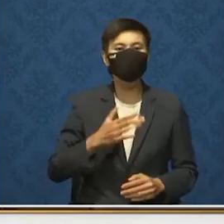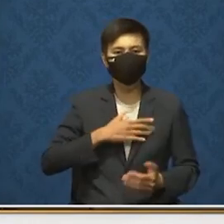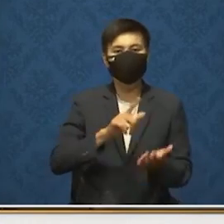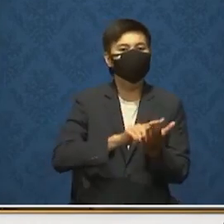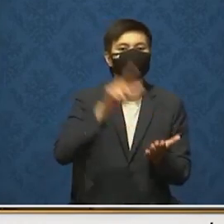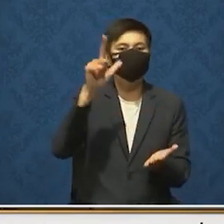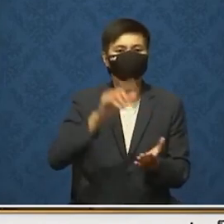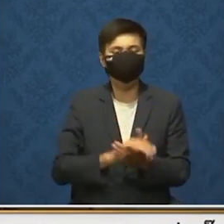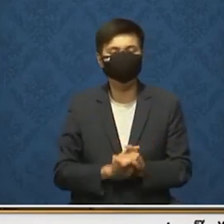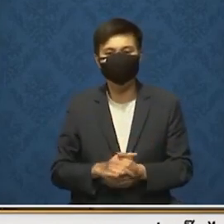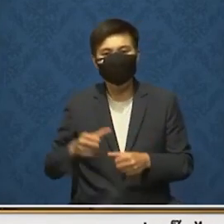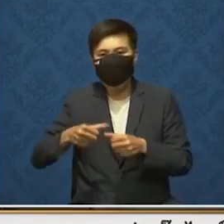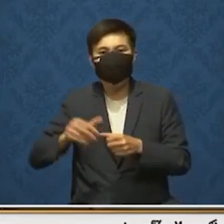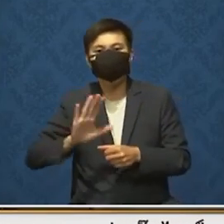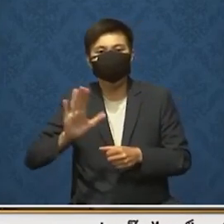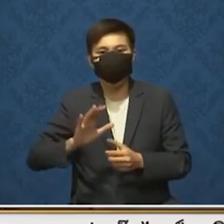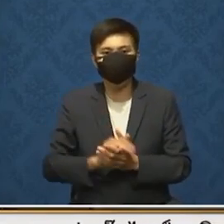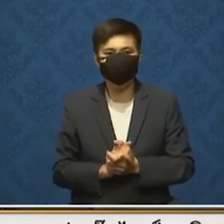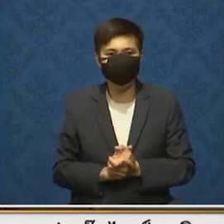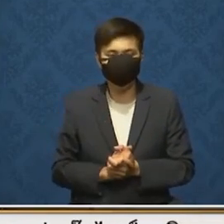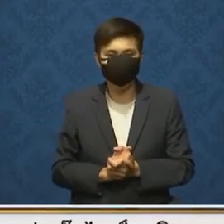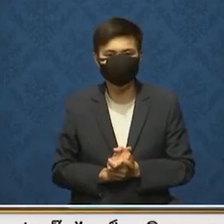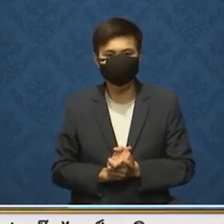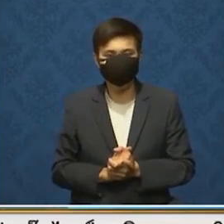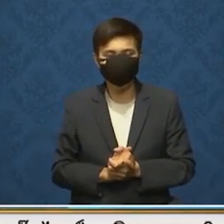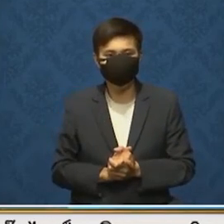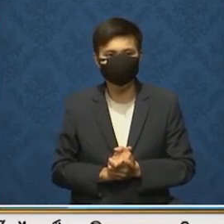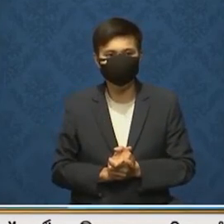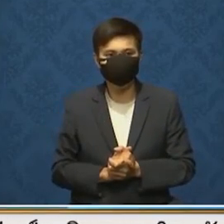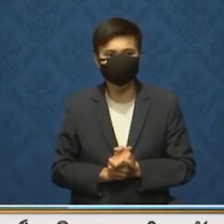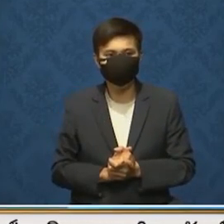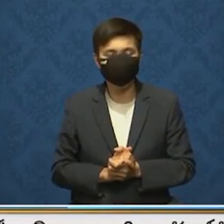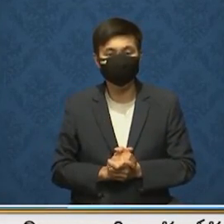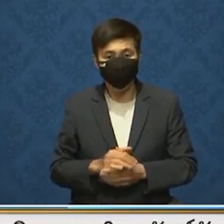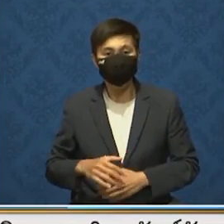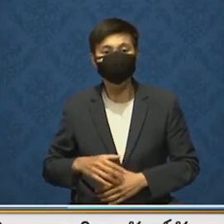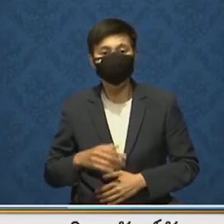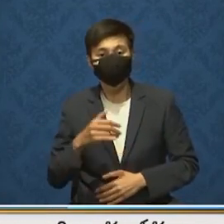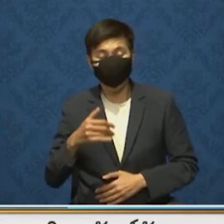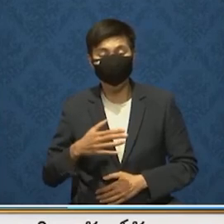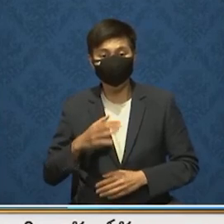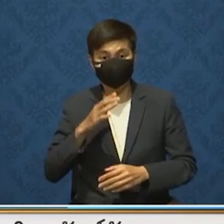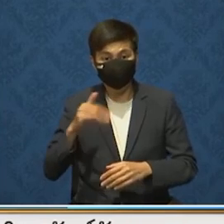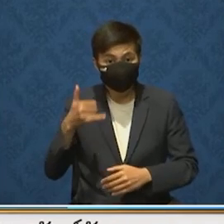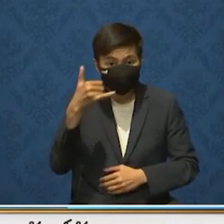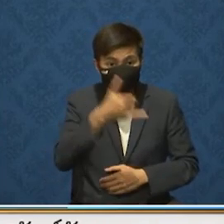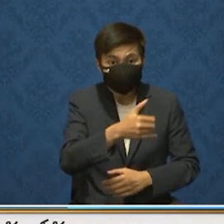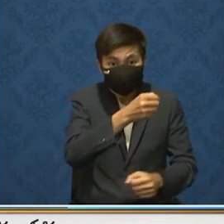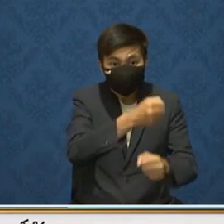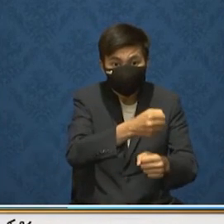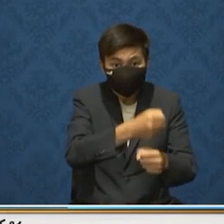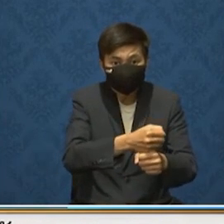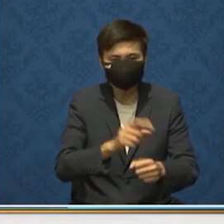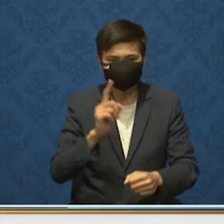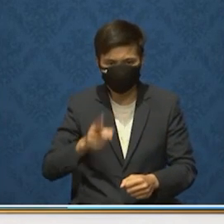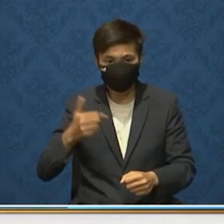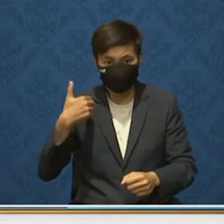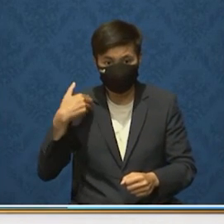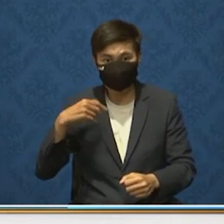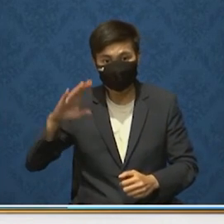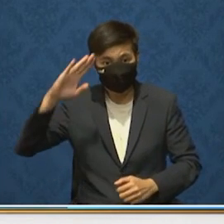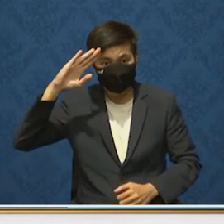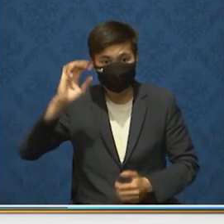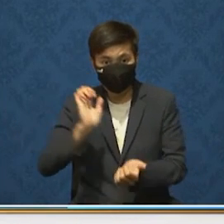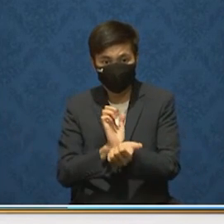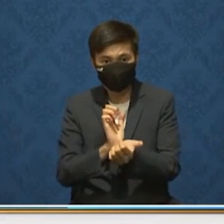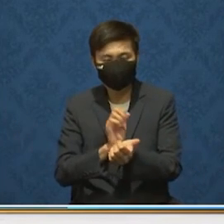นานแล้วนะครับเวลาลงพื้นที่นะครับก็ตใช้ตำรวจ อราคา